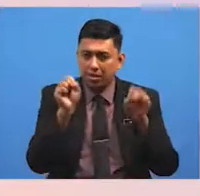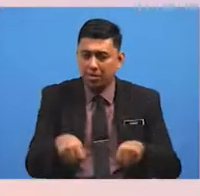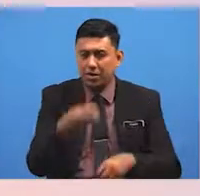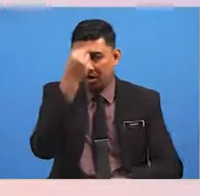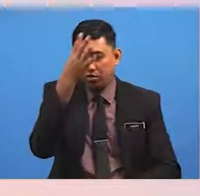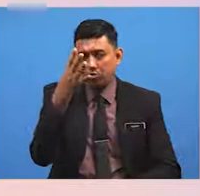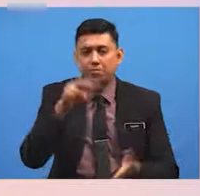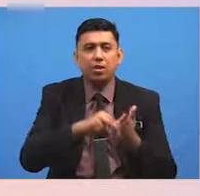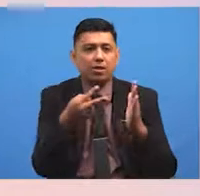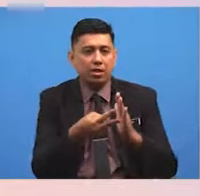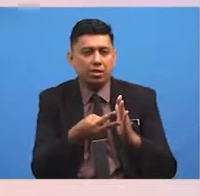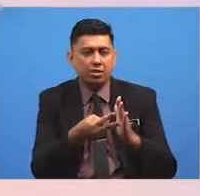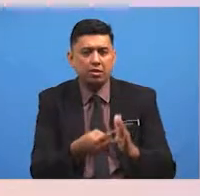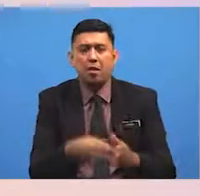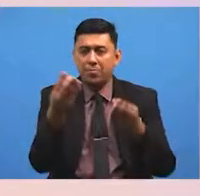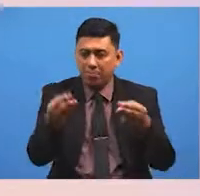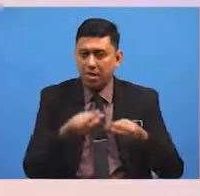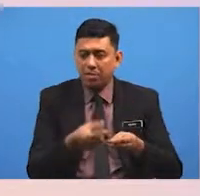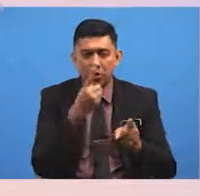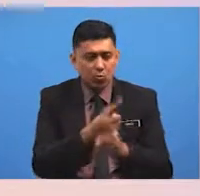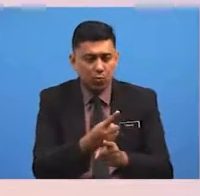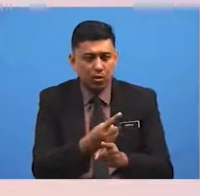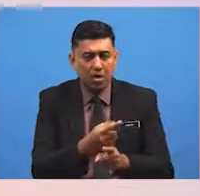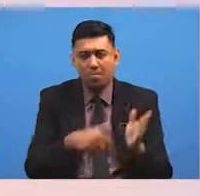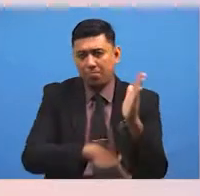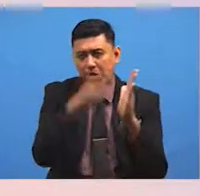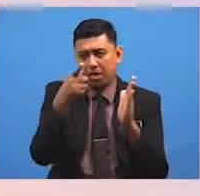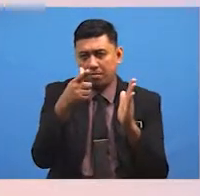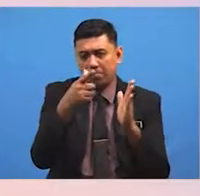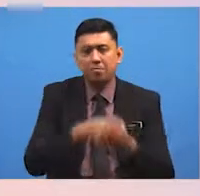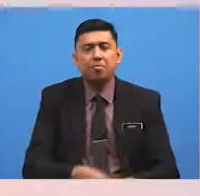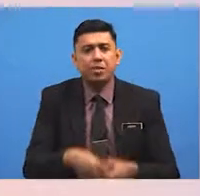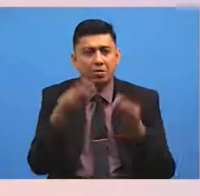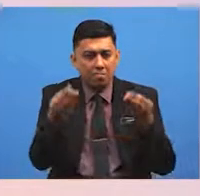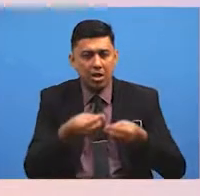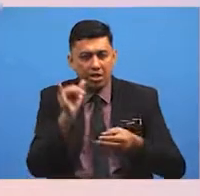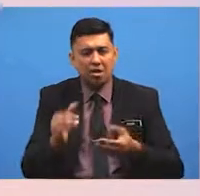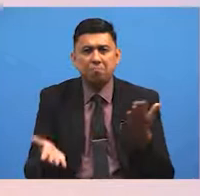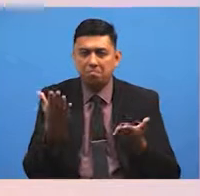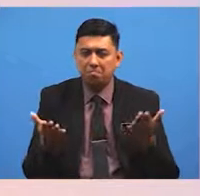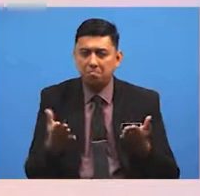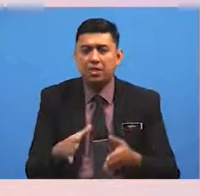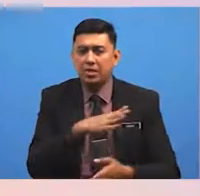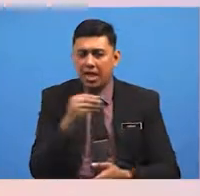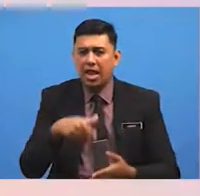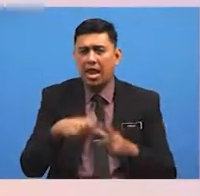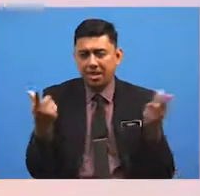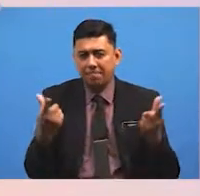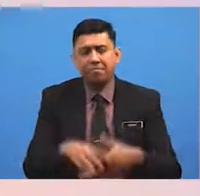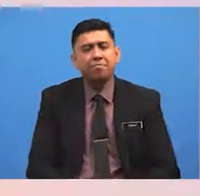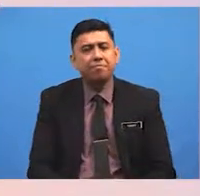Mungkin maksud penerimaan sebenar melebihi penerimaan yang dijangka dan sebaliknya